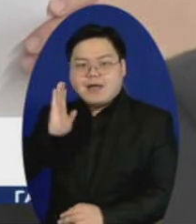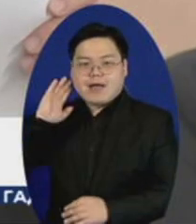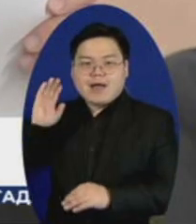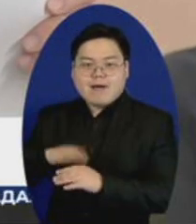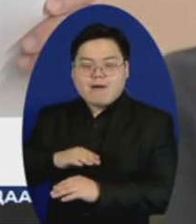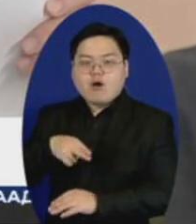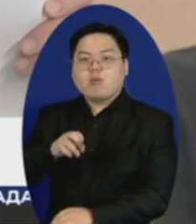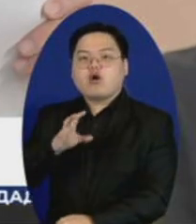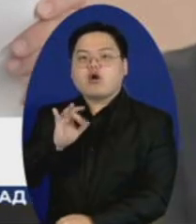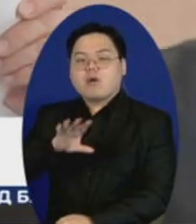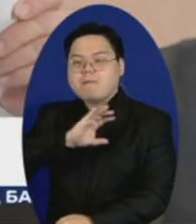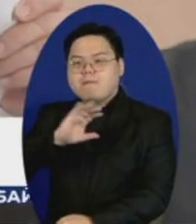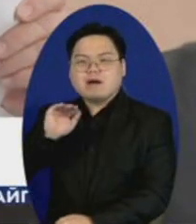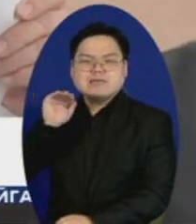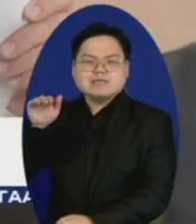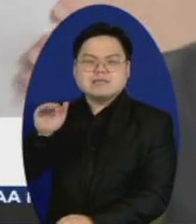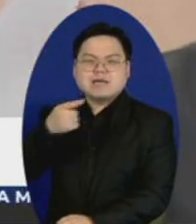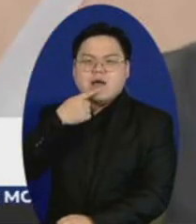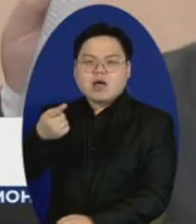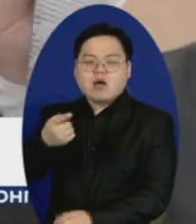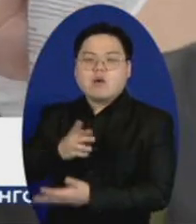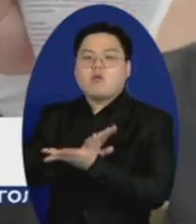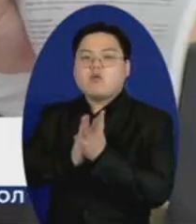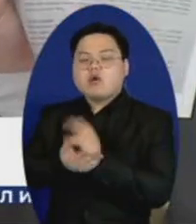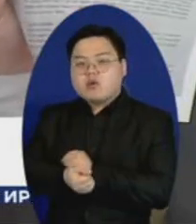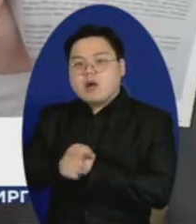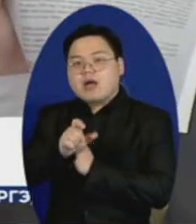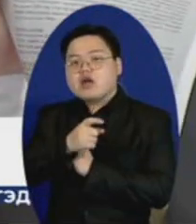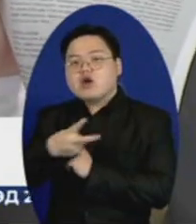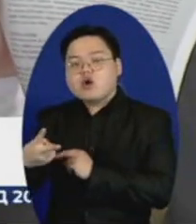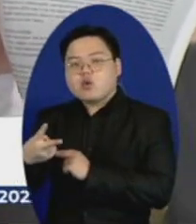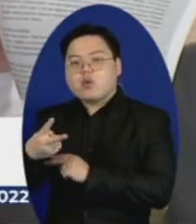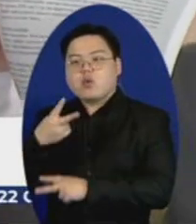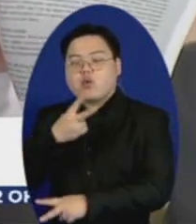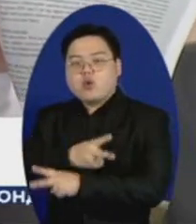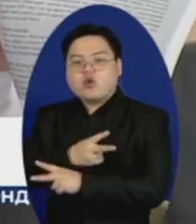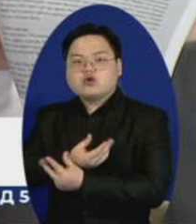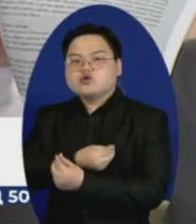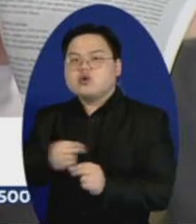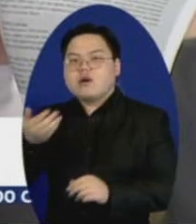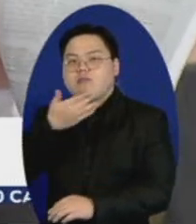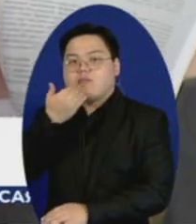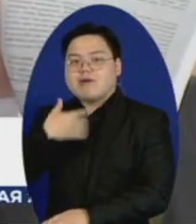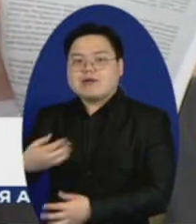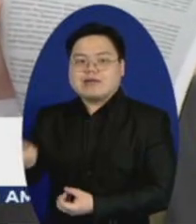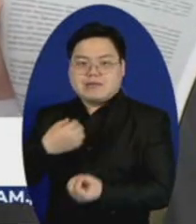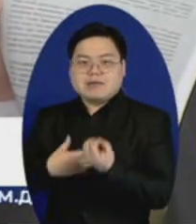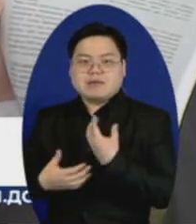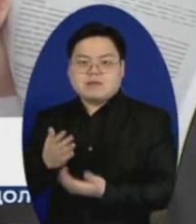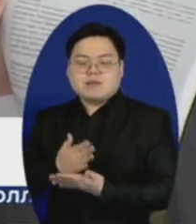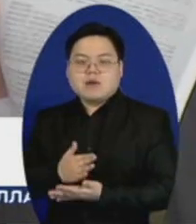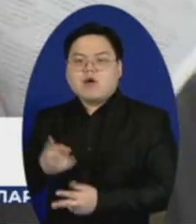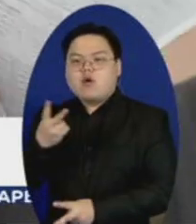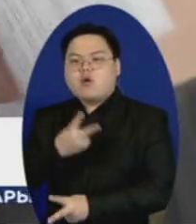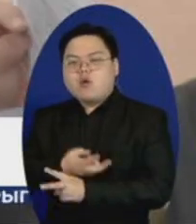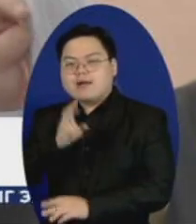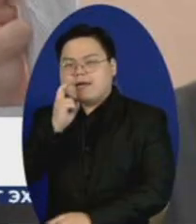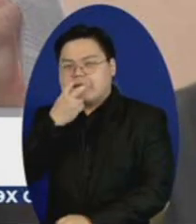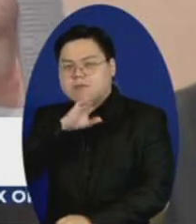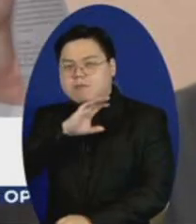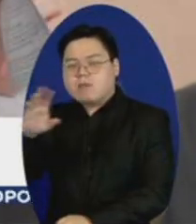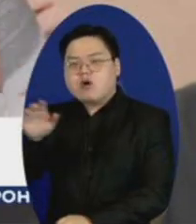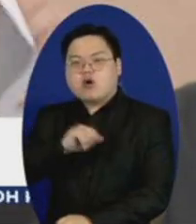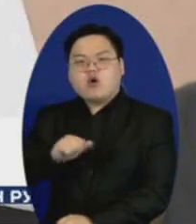тэмцэх газарт удаа дараа хандсан боловч эрүүгийн эрх шийдвэрлэгдэх учраас чөлөөлөхгүй гэдэг байгаа гэж байгаа. Тэгэхээр энэ хууль хяналтын байгууллагууд нь өөрсдөө